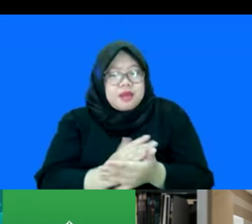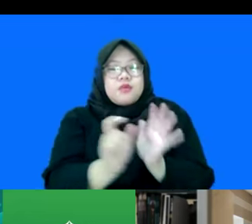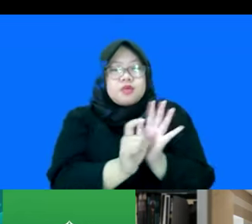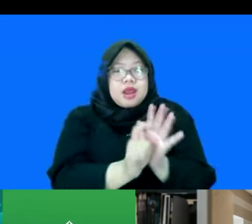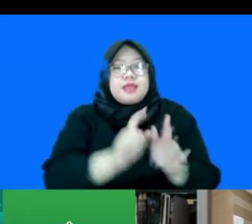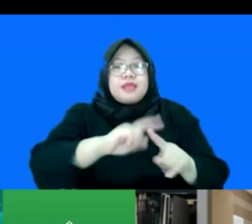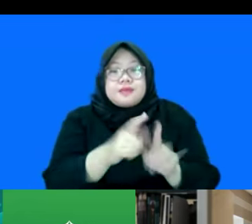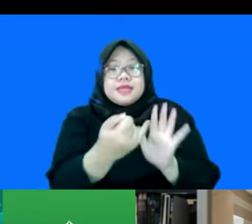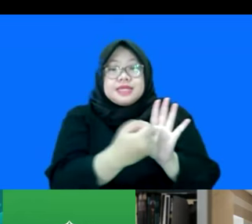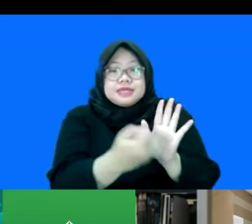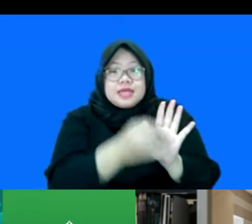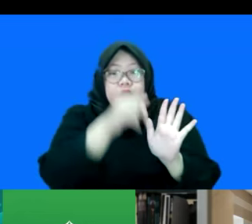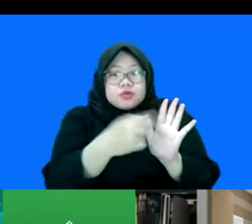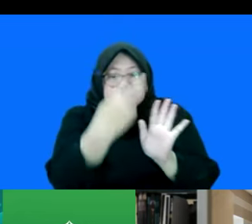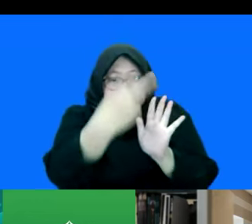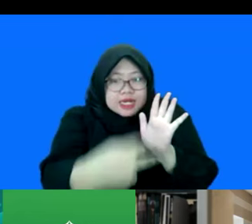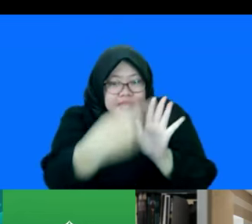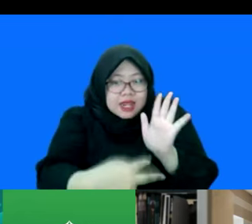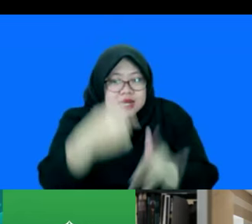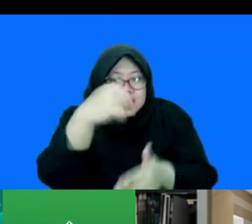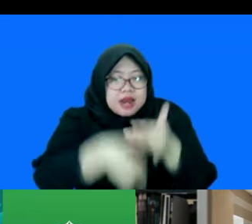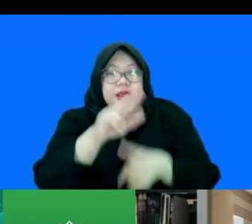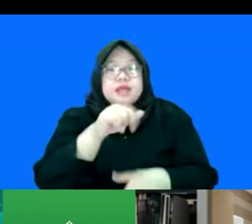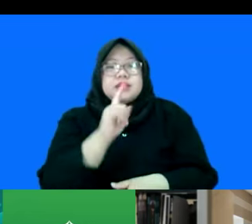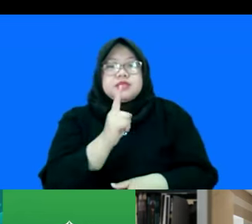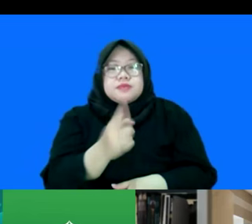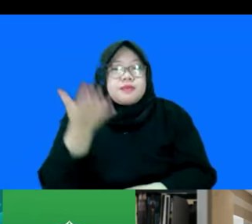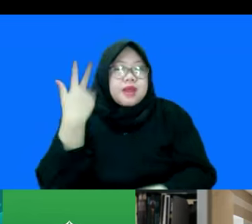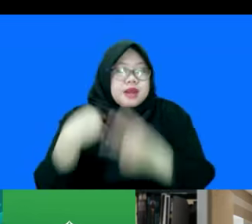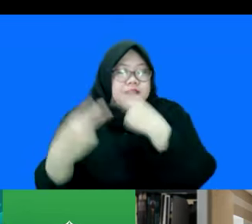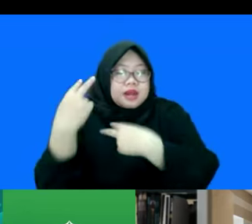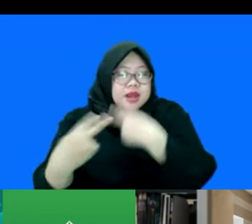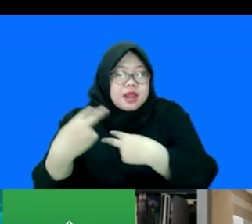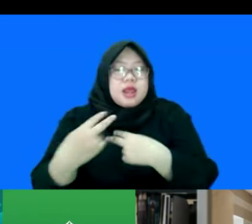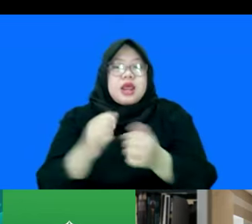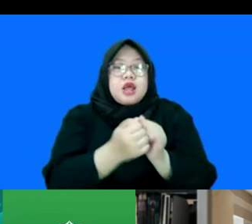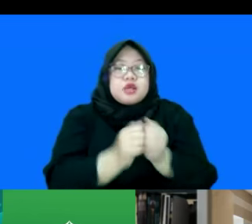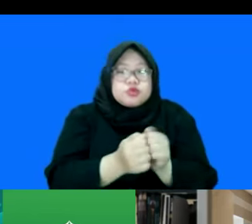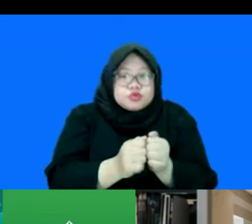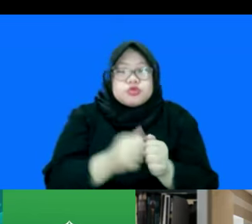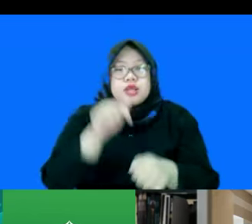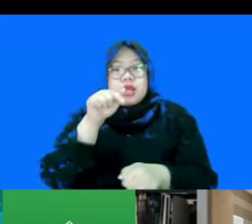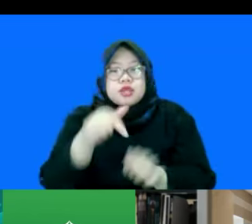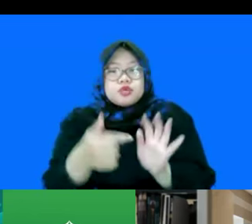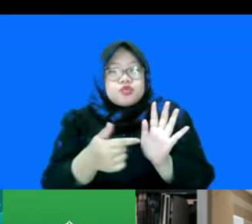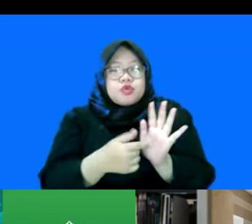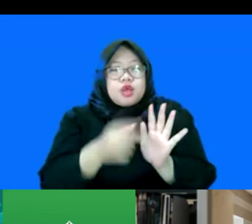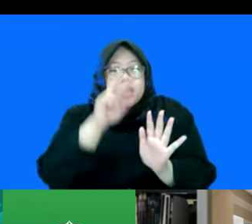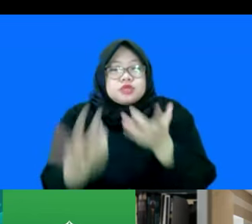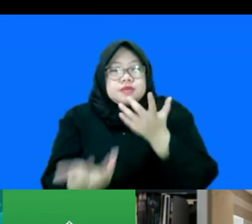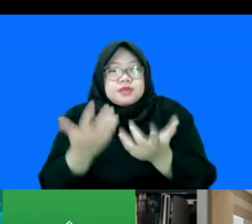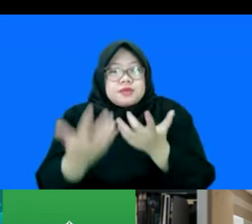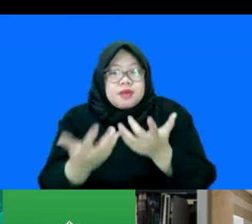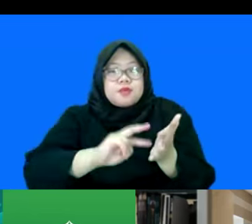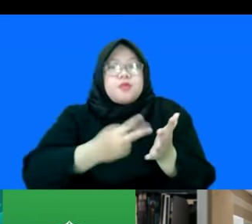kita cermati gitu ya. Karena berkaca dari kasus-kasus dan fenomena yang terjadi, tentu itu menjadi salah satu yang harus dipertimbangkan. Jadi